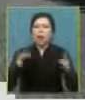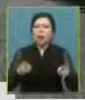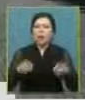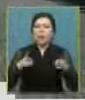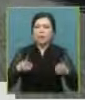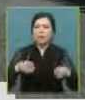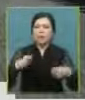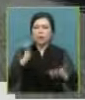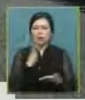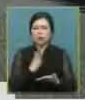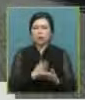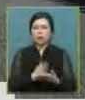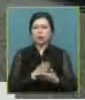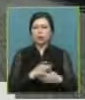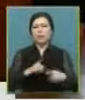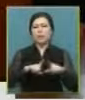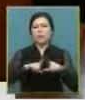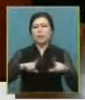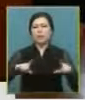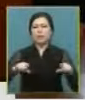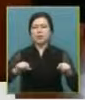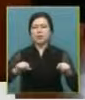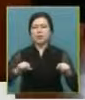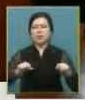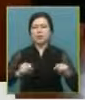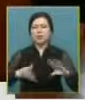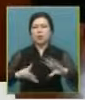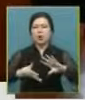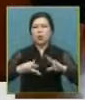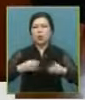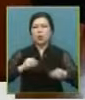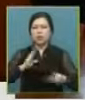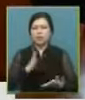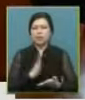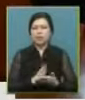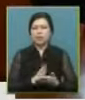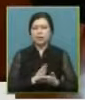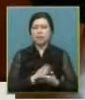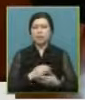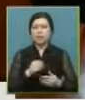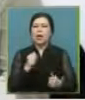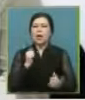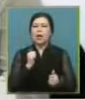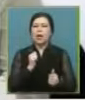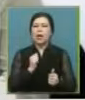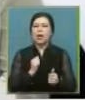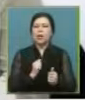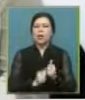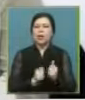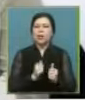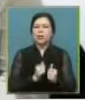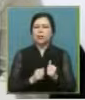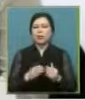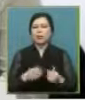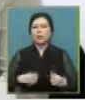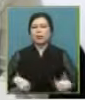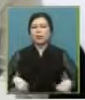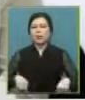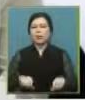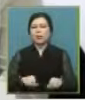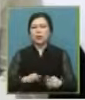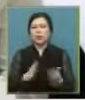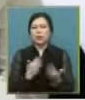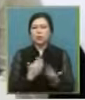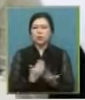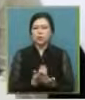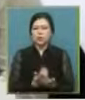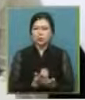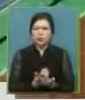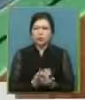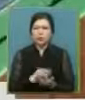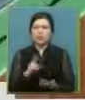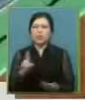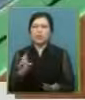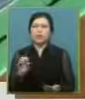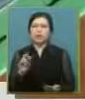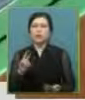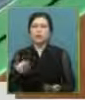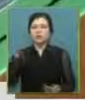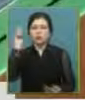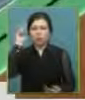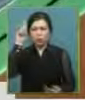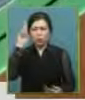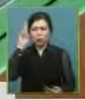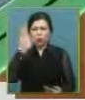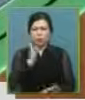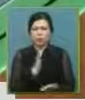мәселесі оң шешілген. Сондай-ақ әрбір ұяда инклюзивтік білім беру сыныптары ашылған. Мұның бәрі ұл-қыздарымызды мәңгілік ел тізгінін